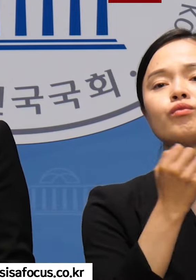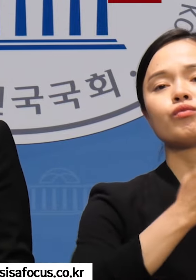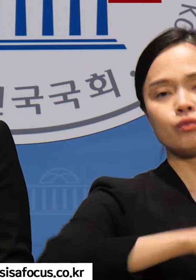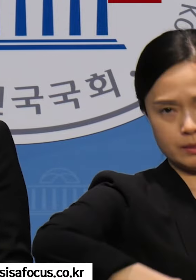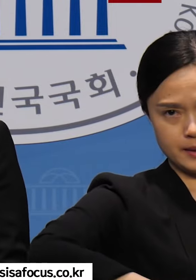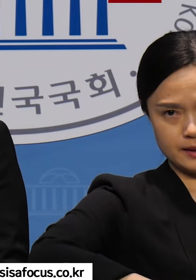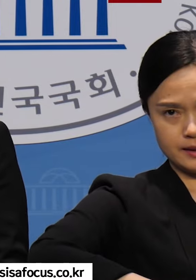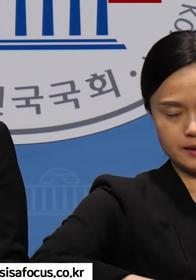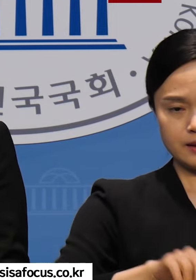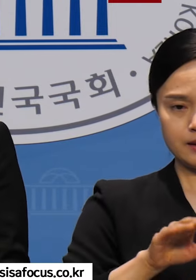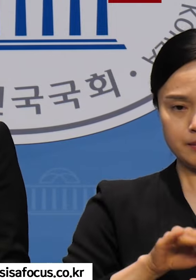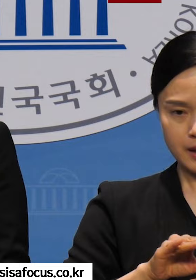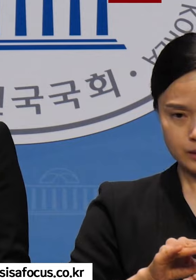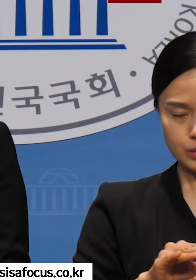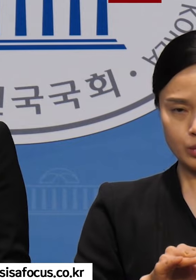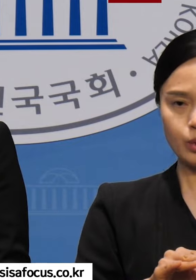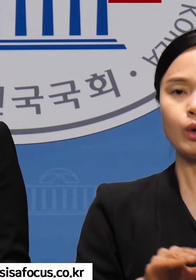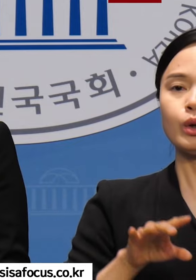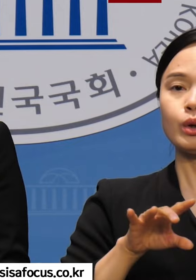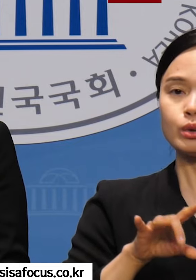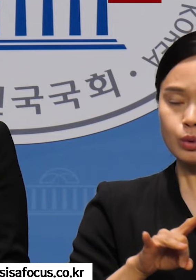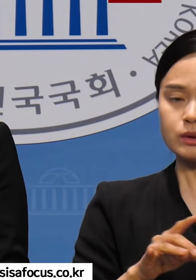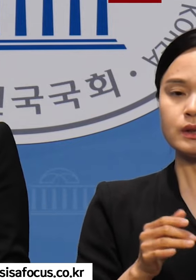방송통신심의위원회에 심의를 요청했습니다.